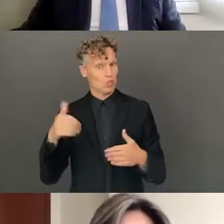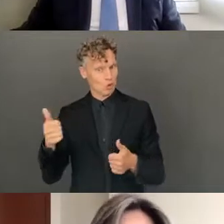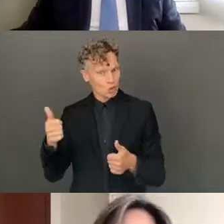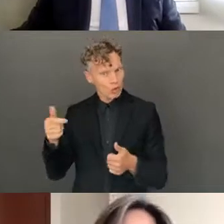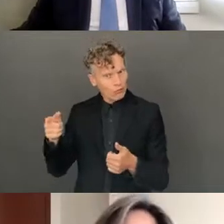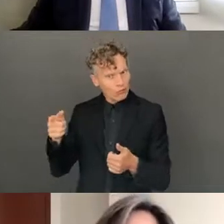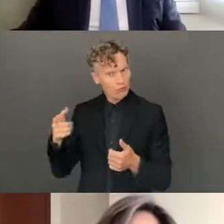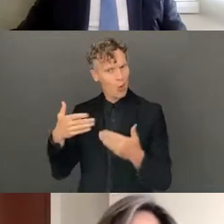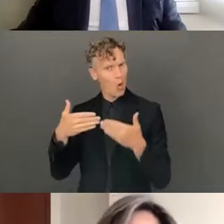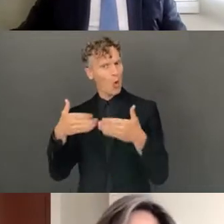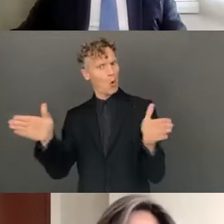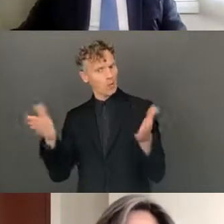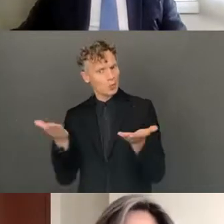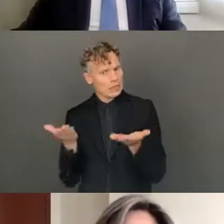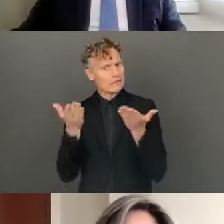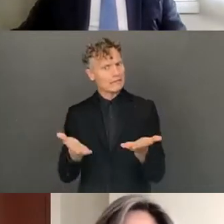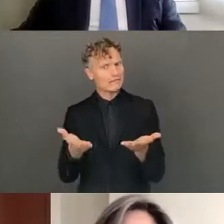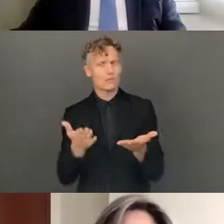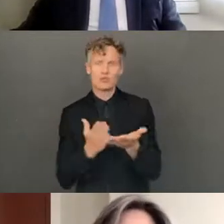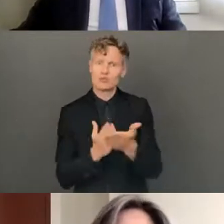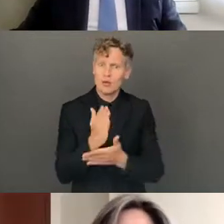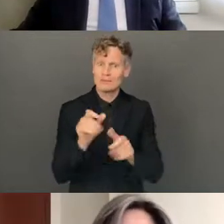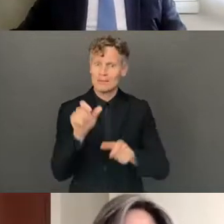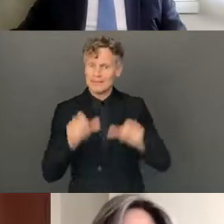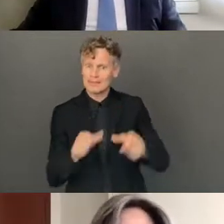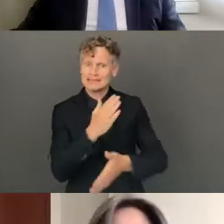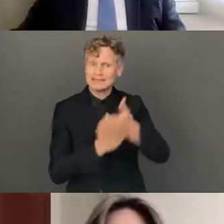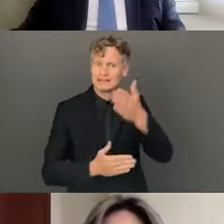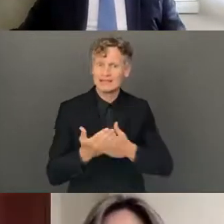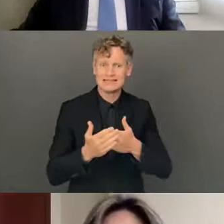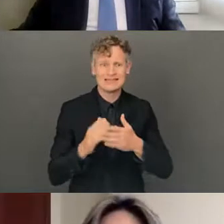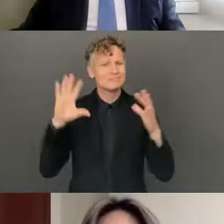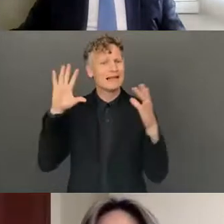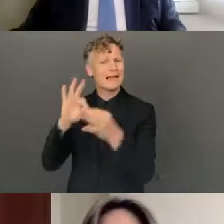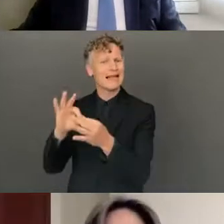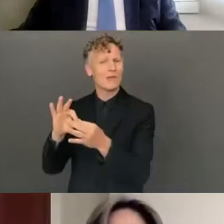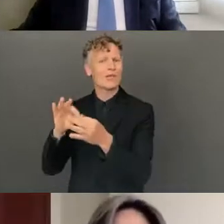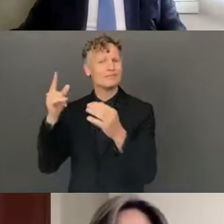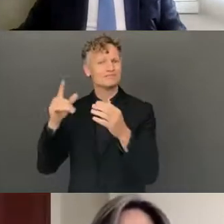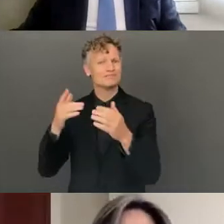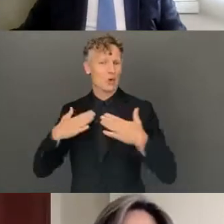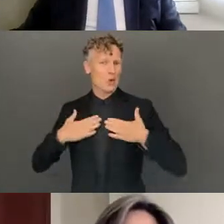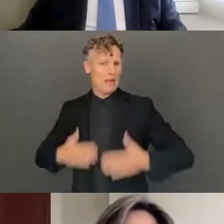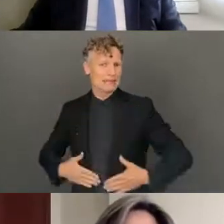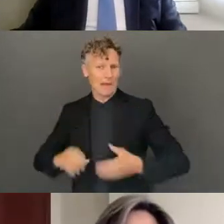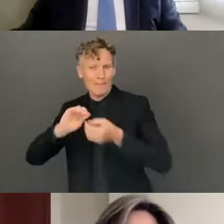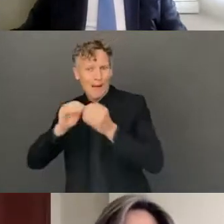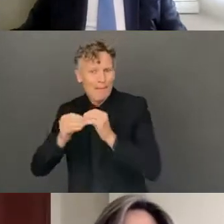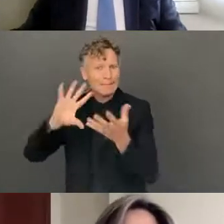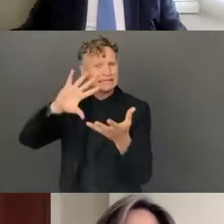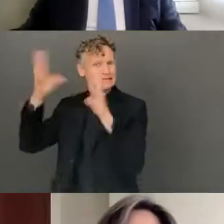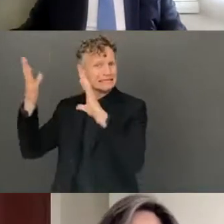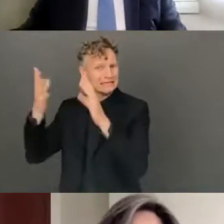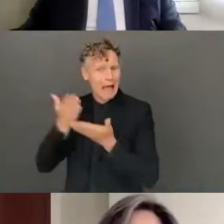handicapées sont respectés au niveau humanitaire. Et nous avons entendu le bon travail fait